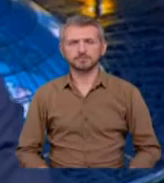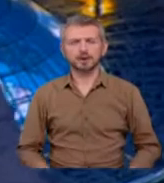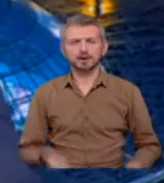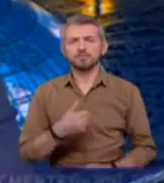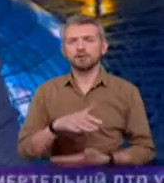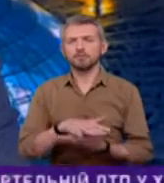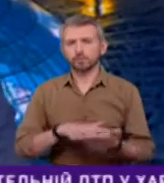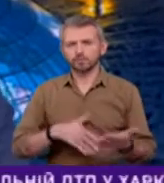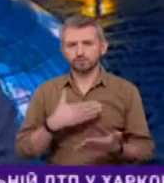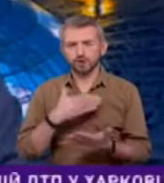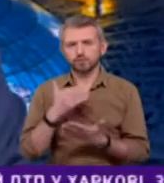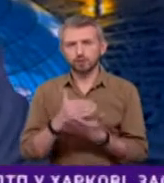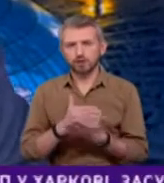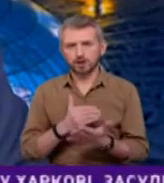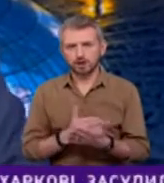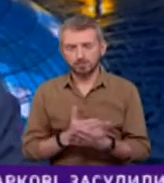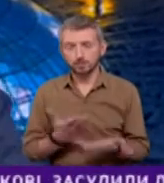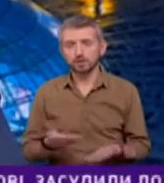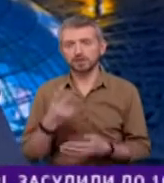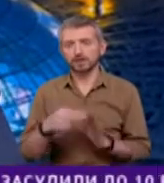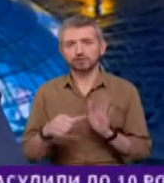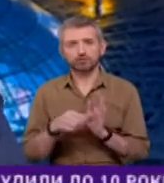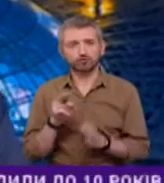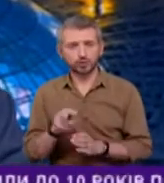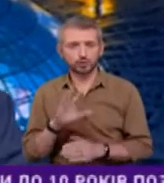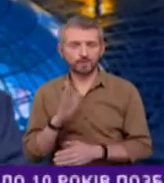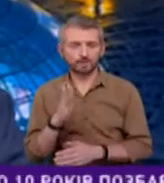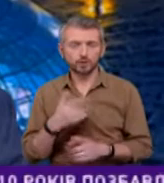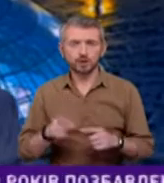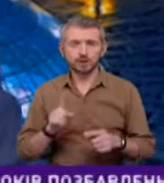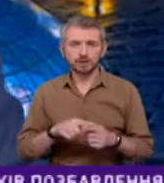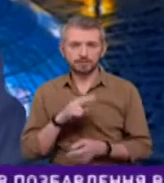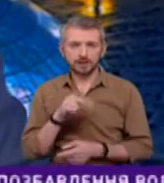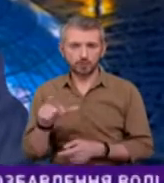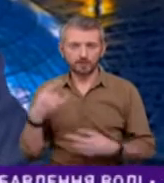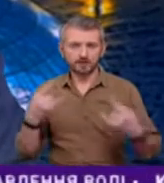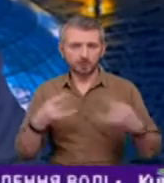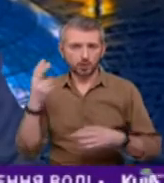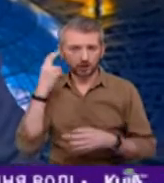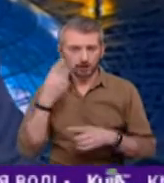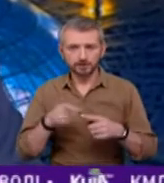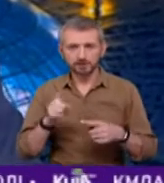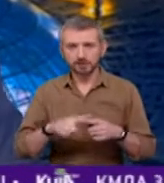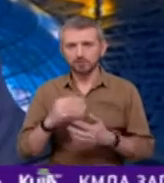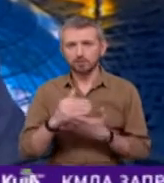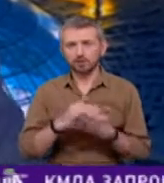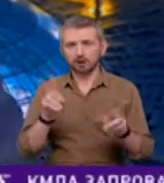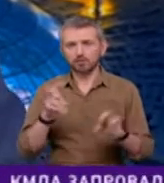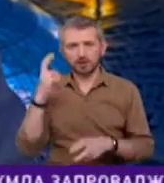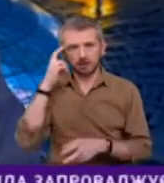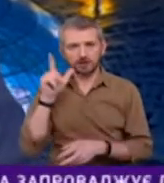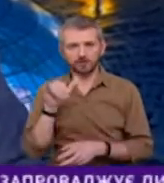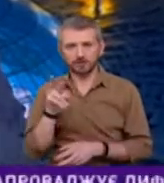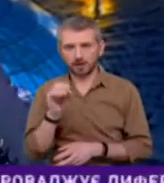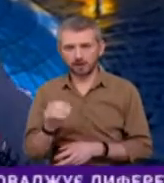А ми повертаємося в студію. Я нагадаю, що це 26 лютого, це вівторок, це прямий ефір телеканалу «Київ», це проект «Київ Лайв». Мене звуть